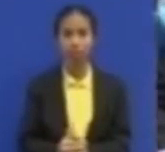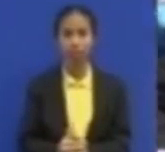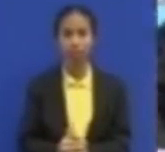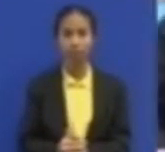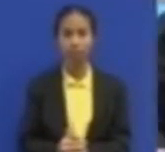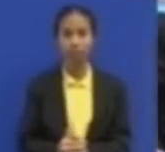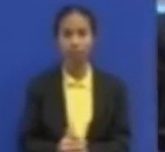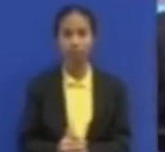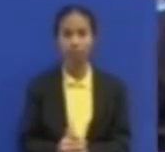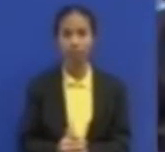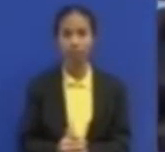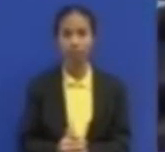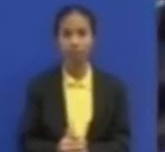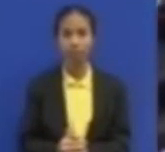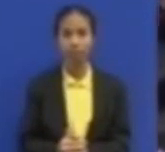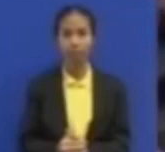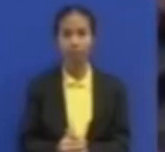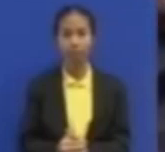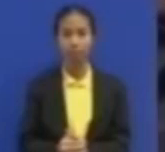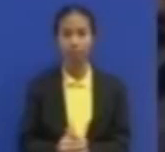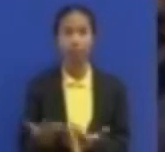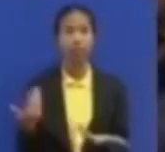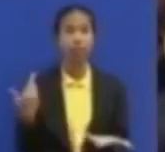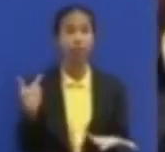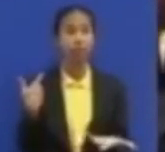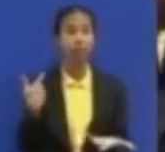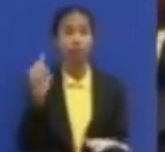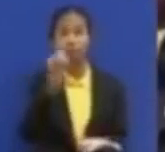ครับมีประท้วงอีกครับ